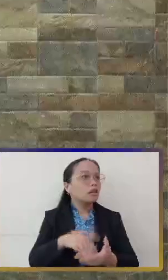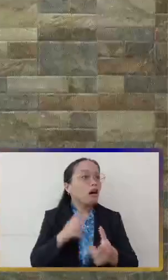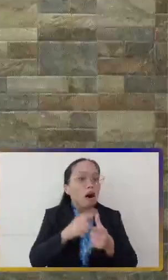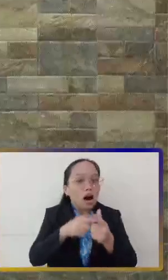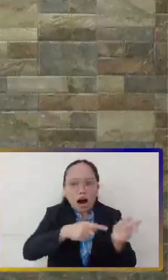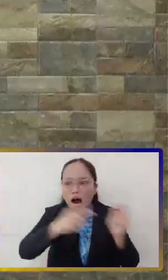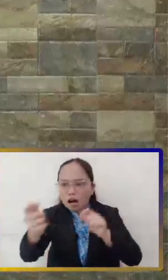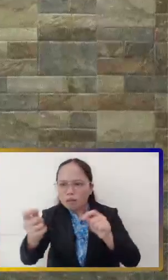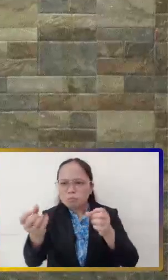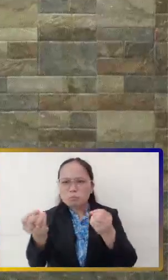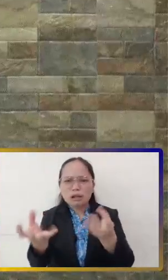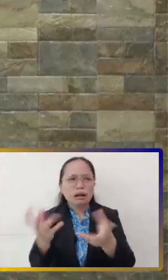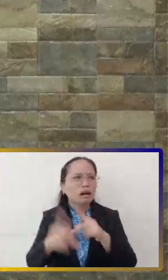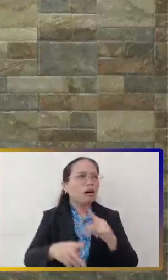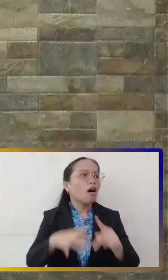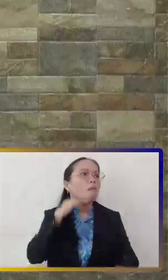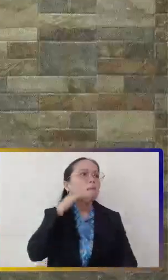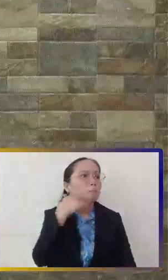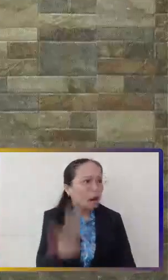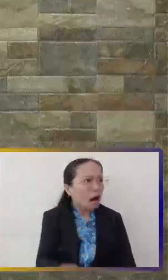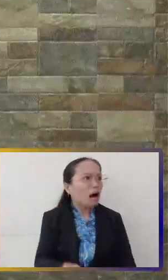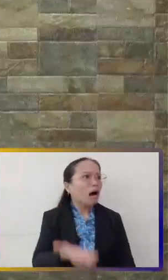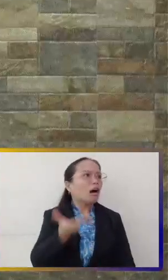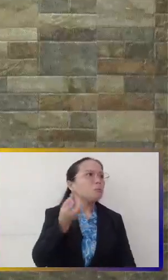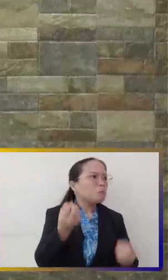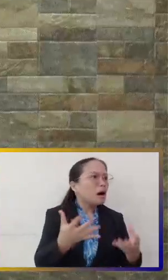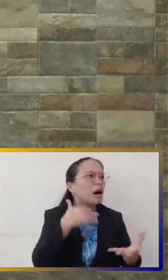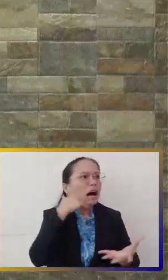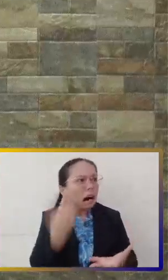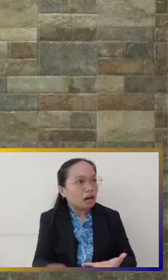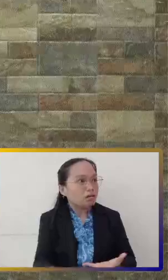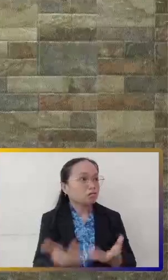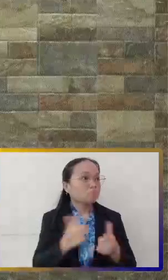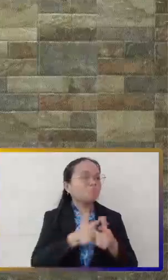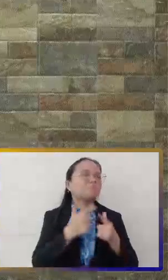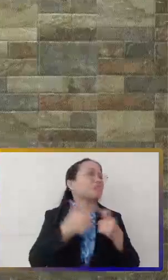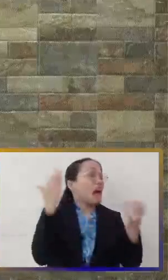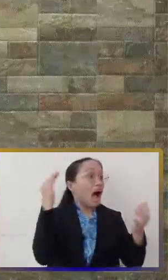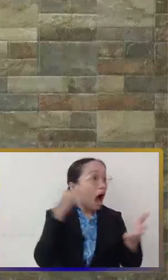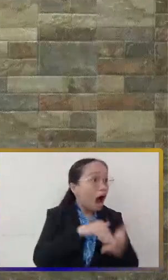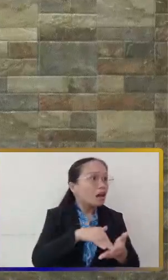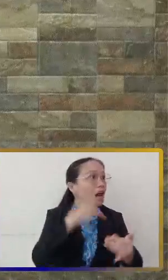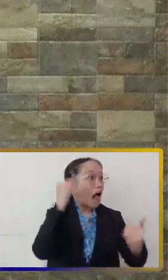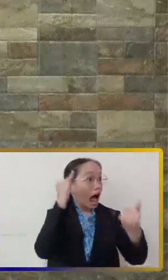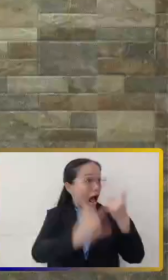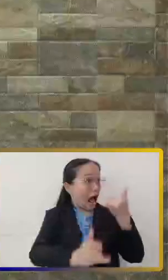namamatay. And lastly, hindi ho nagtagal, sabi niya, ibalik na